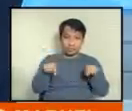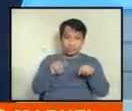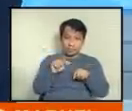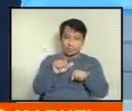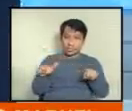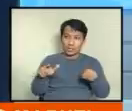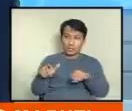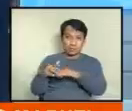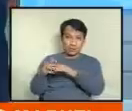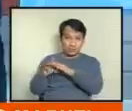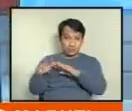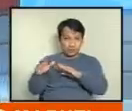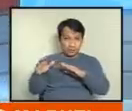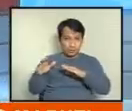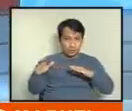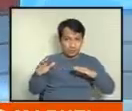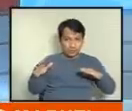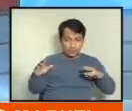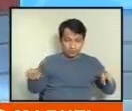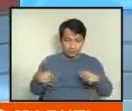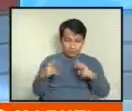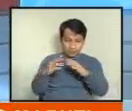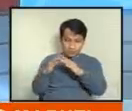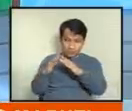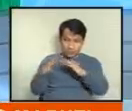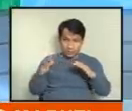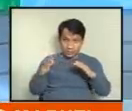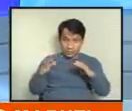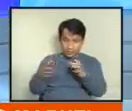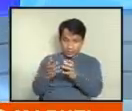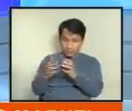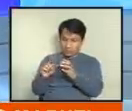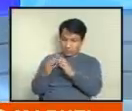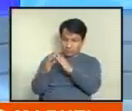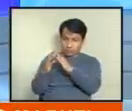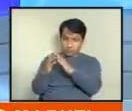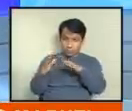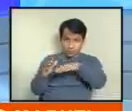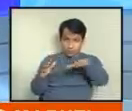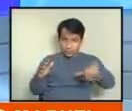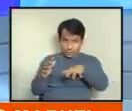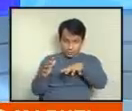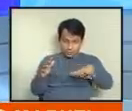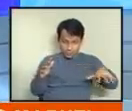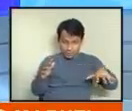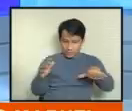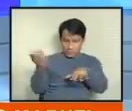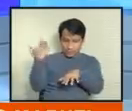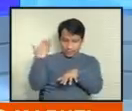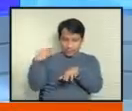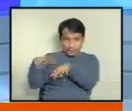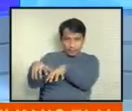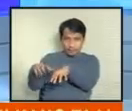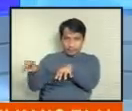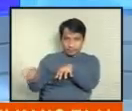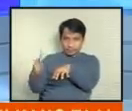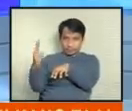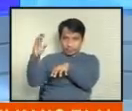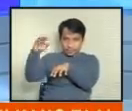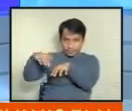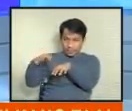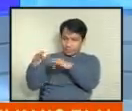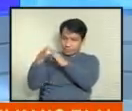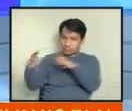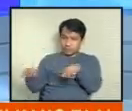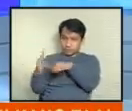umurong papalayo sa Bulkang Taal. Ito po, ito yung dati niyang lokasyon ng Taal na kinatatayan ngayon ng bayan